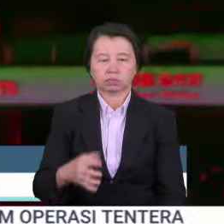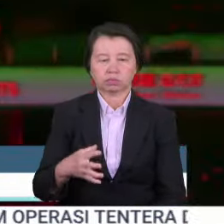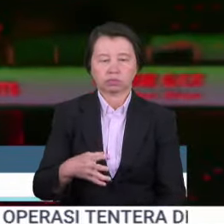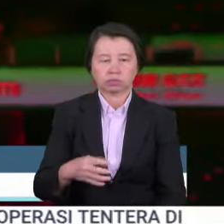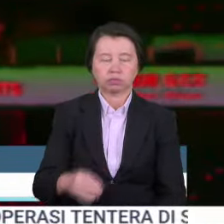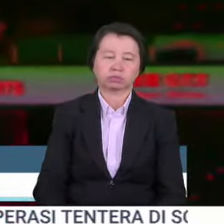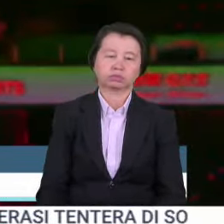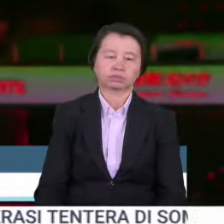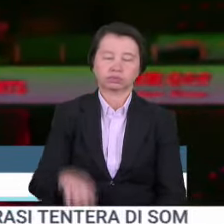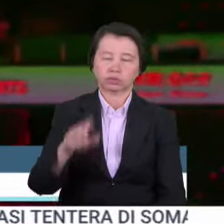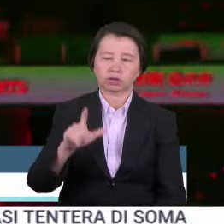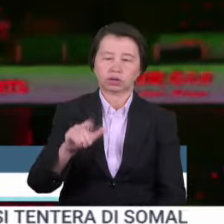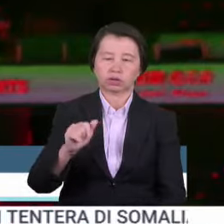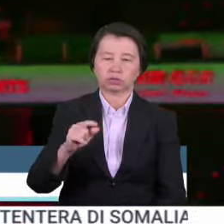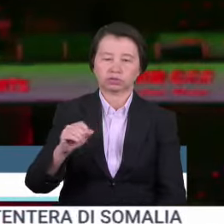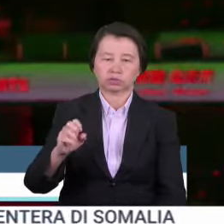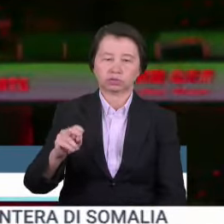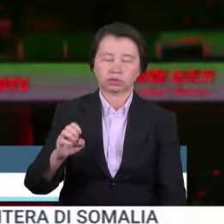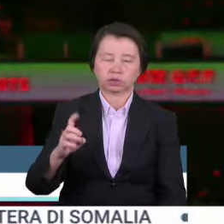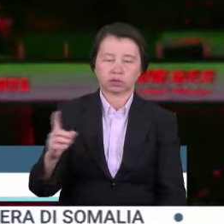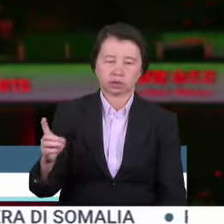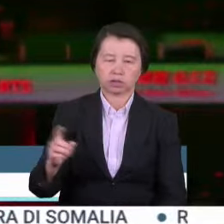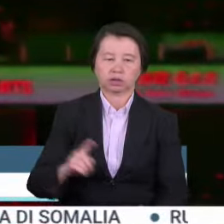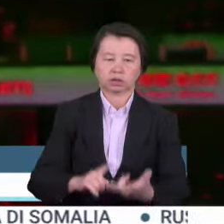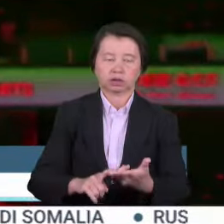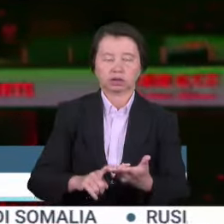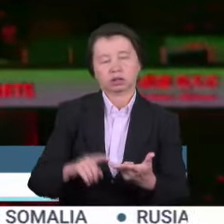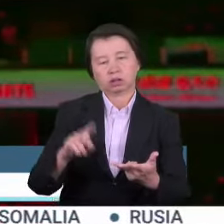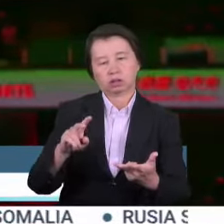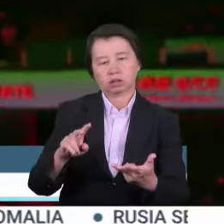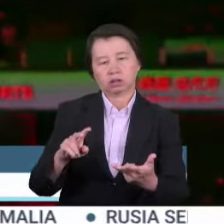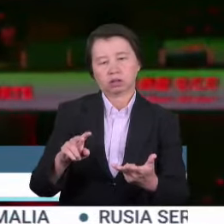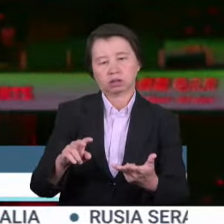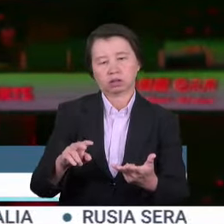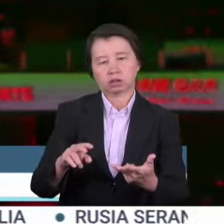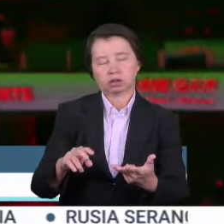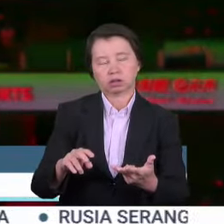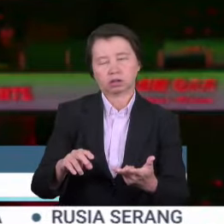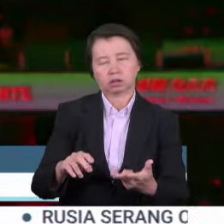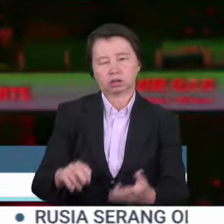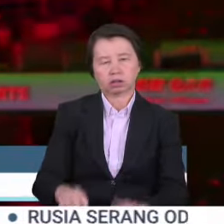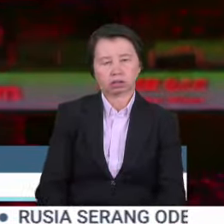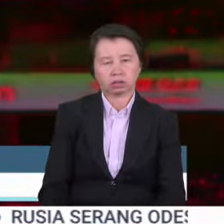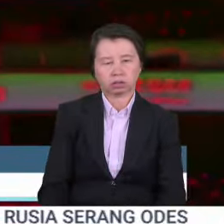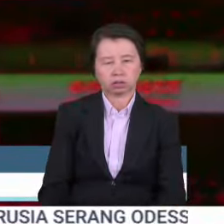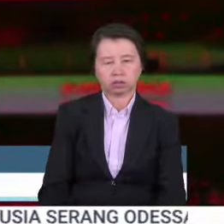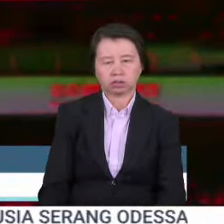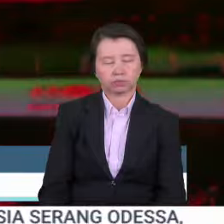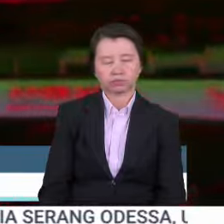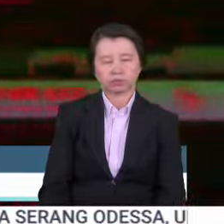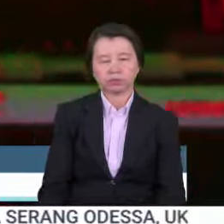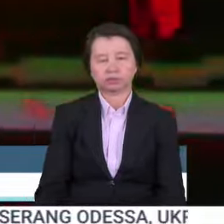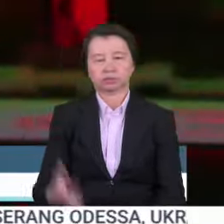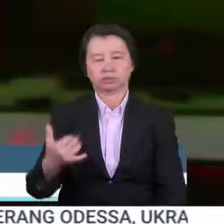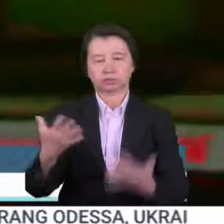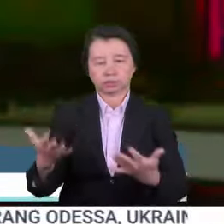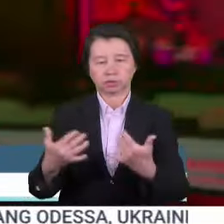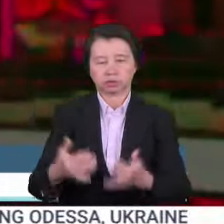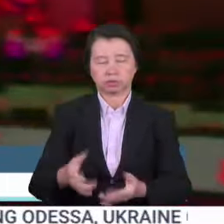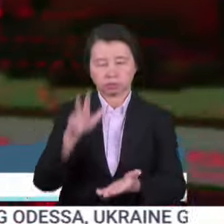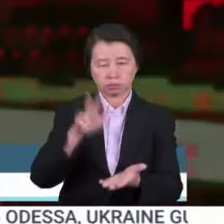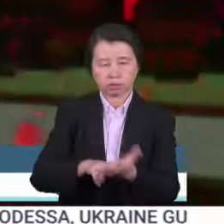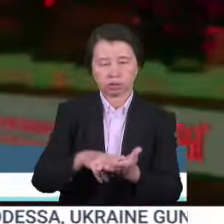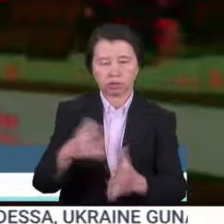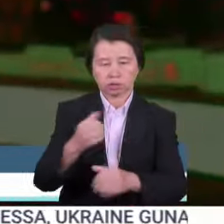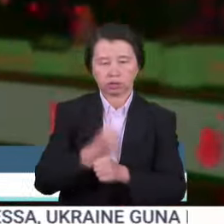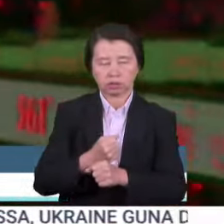of Legends dan Street Fighter. 2 blok curah menyumbang pingat. AOV sudah mengesahkan